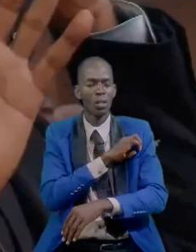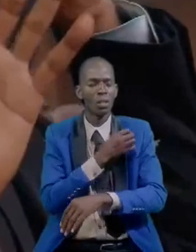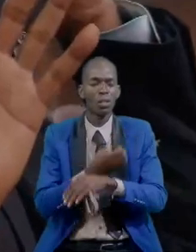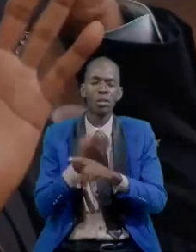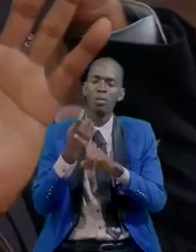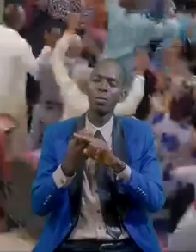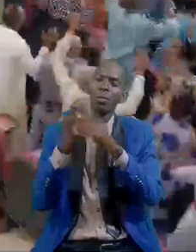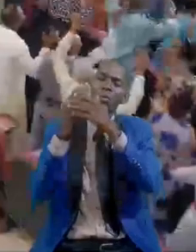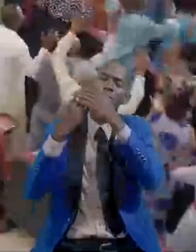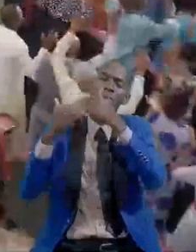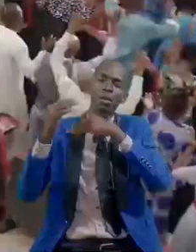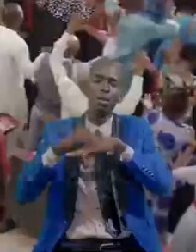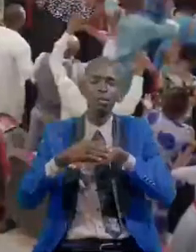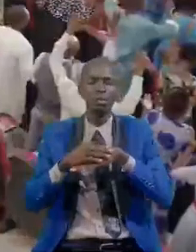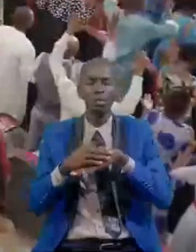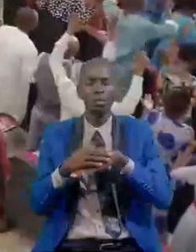l'énergie d'en haut,